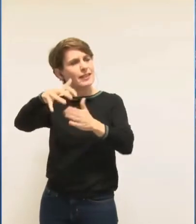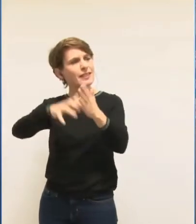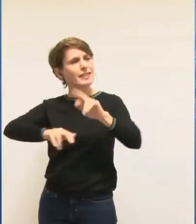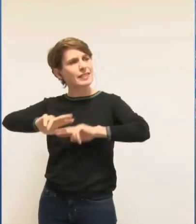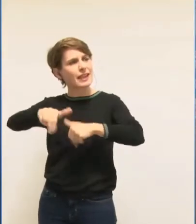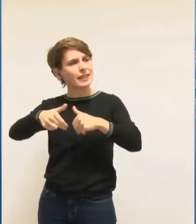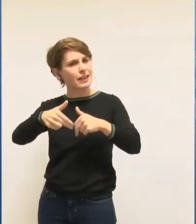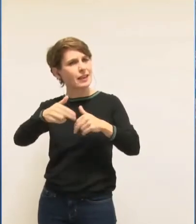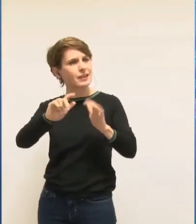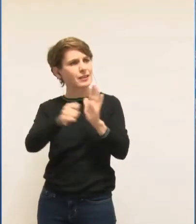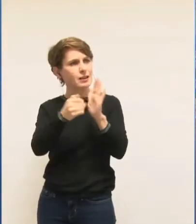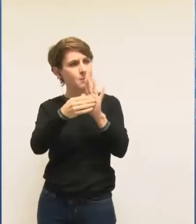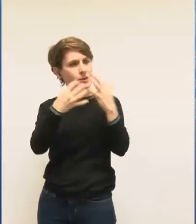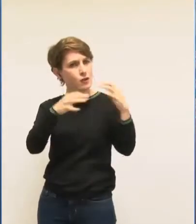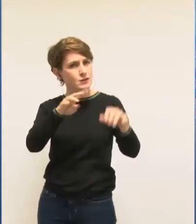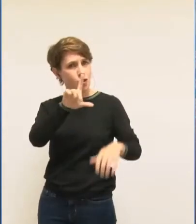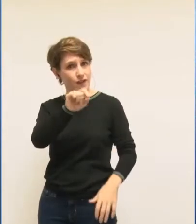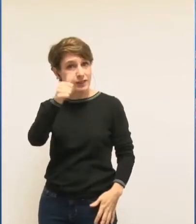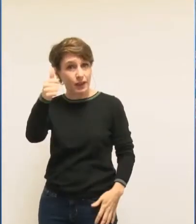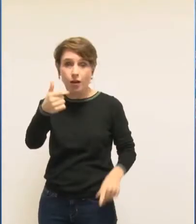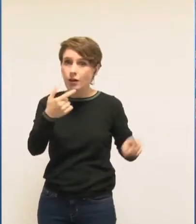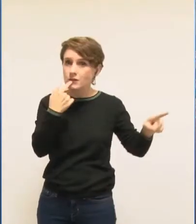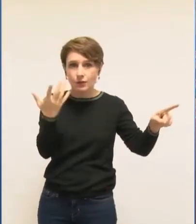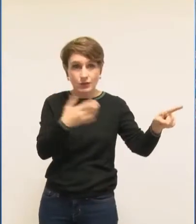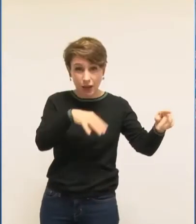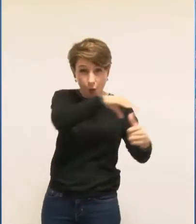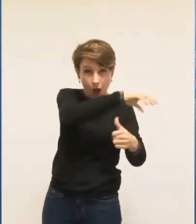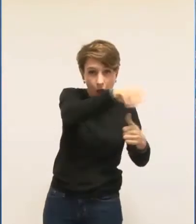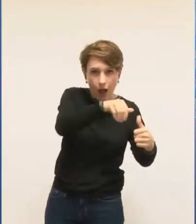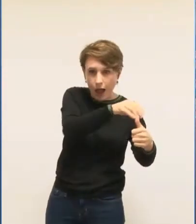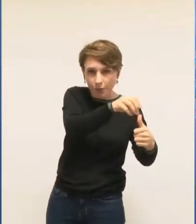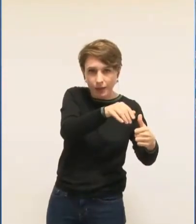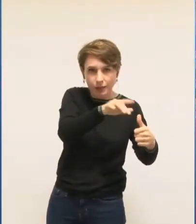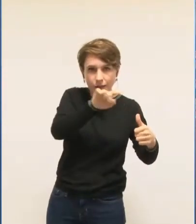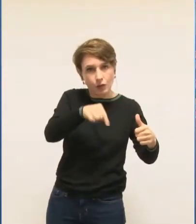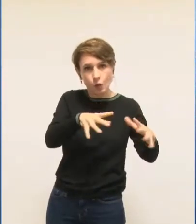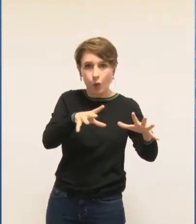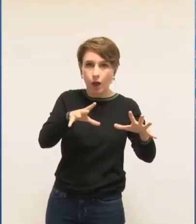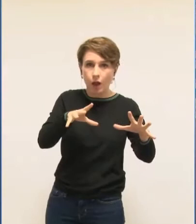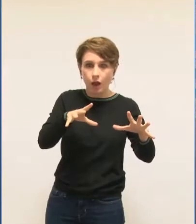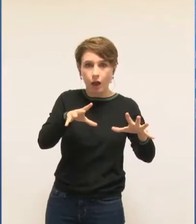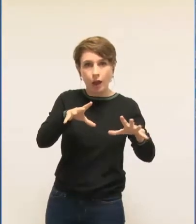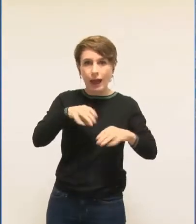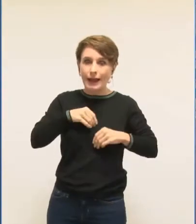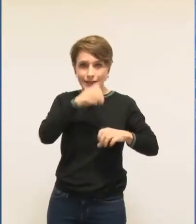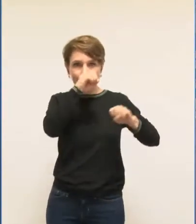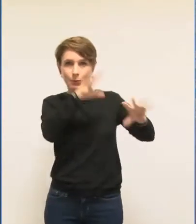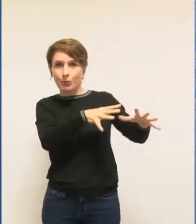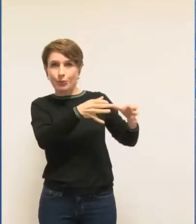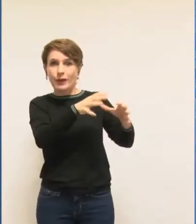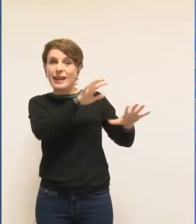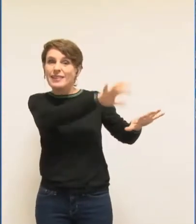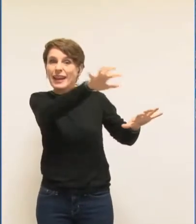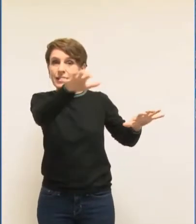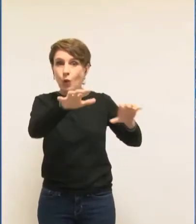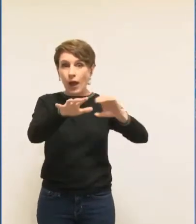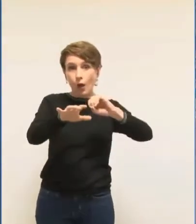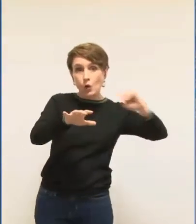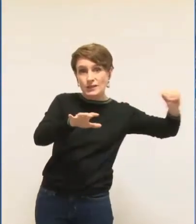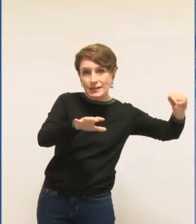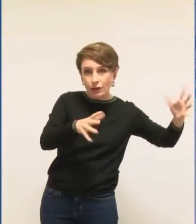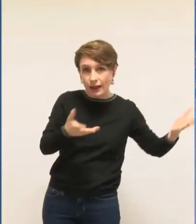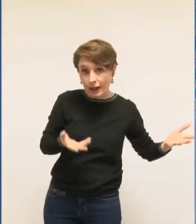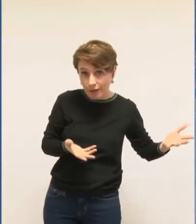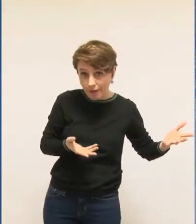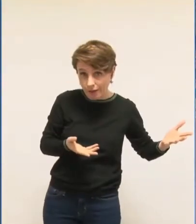équivaut à ce que l'Arménie renonce à toute prétention territoriale en Arménie occidentale, et qu'elle mette un terme au